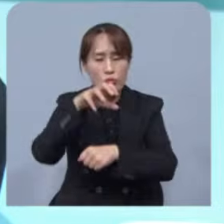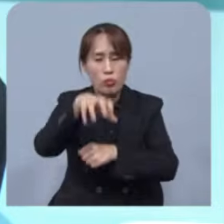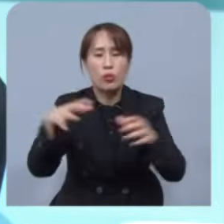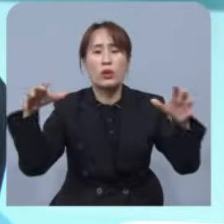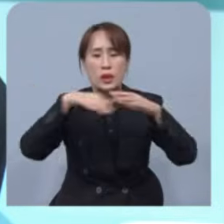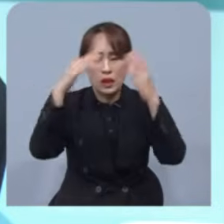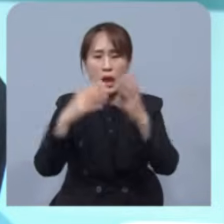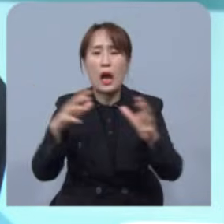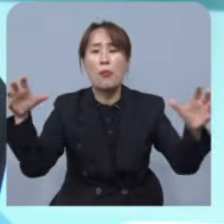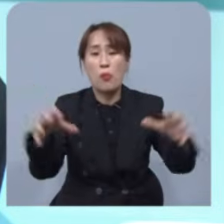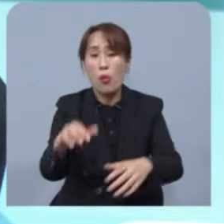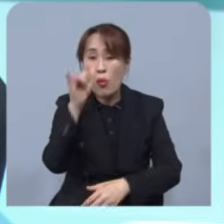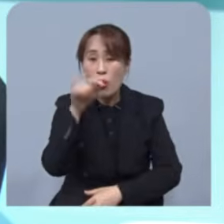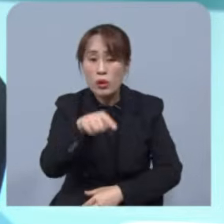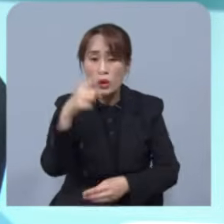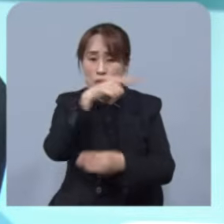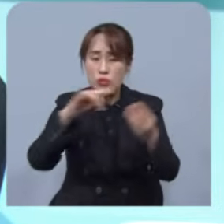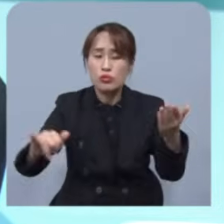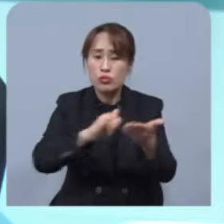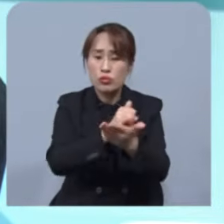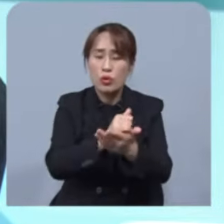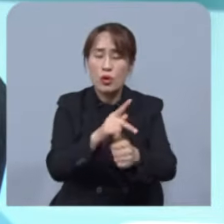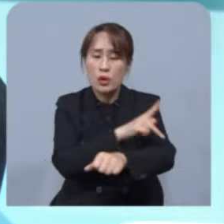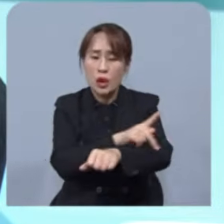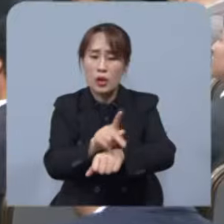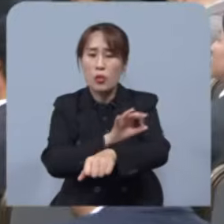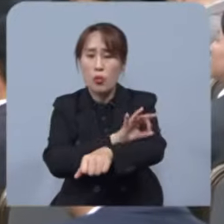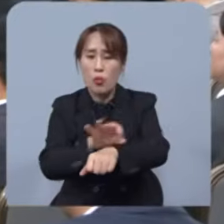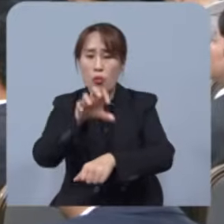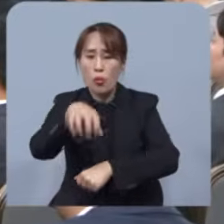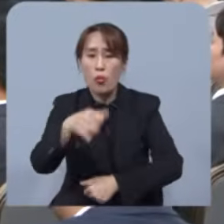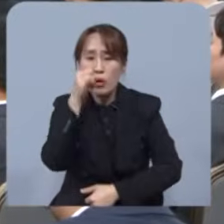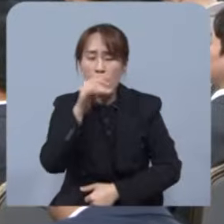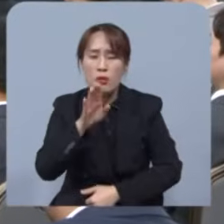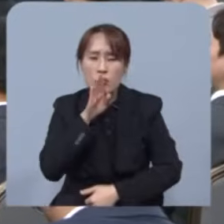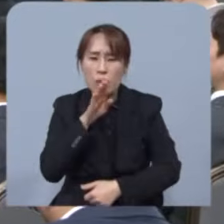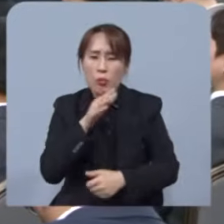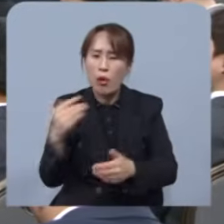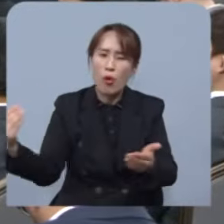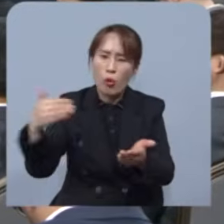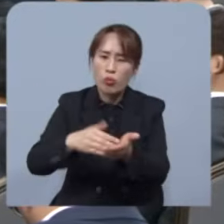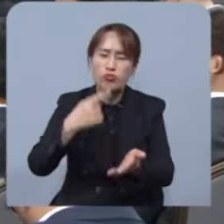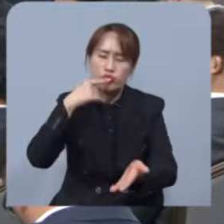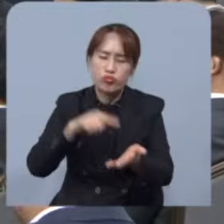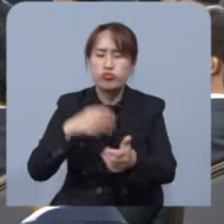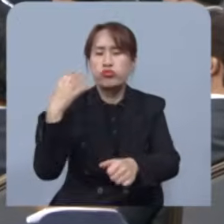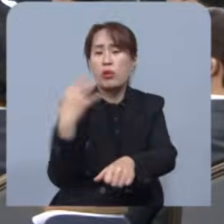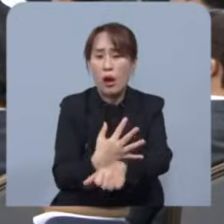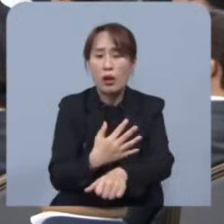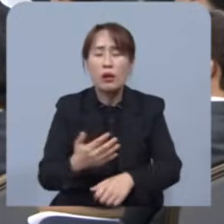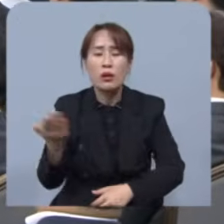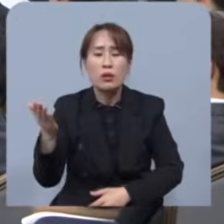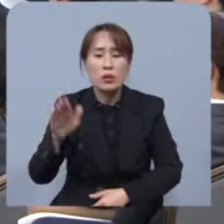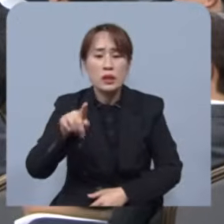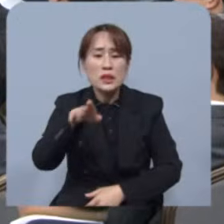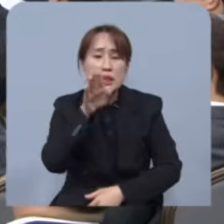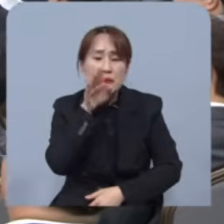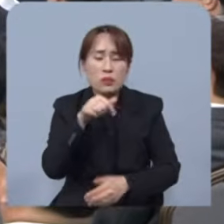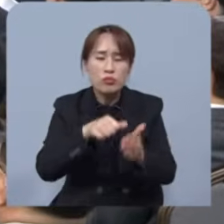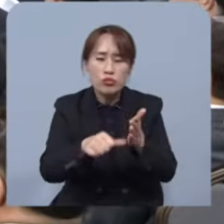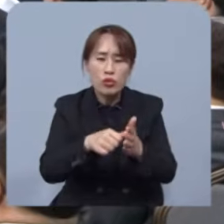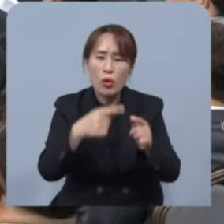모여 있습니다. 여기에 청주공항과 KTX 오송역까지 있어서 접근성도 아주 좋습니다. 그래서 여기에 실제